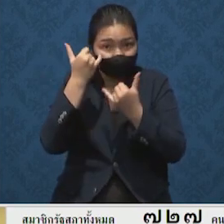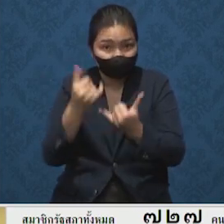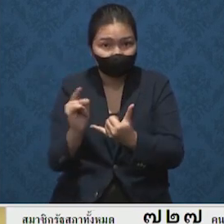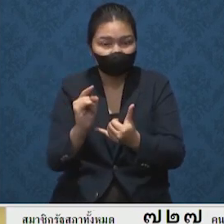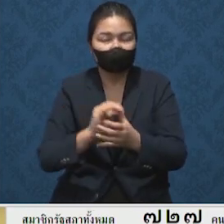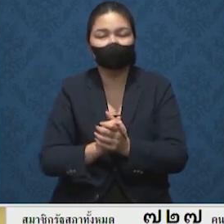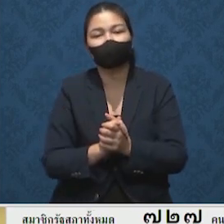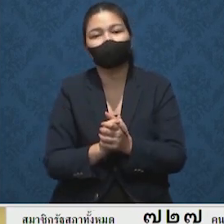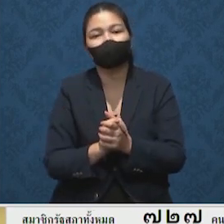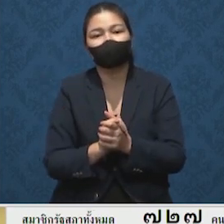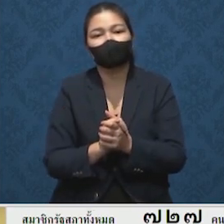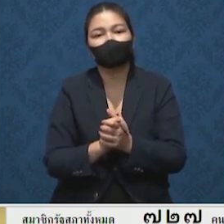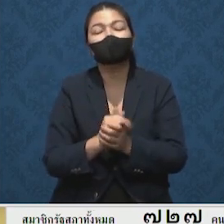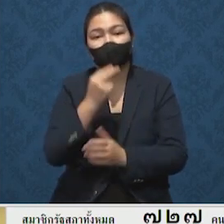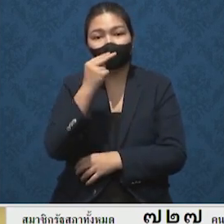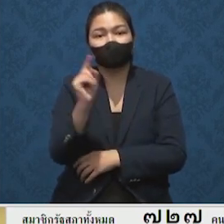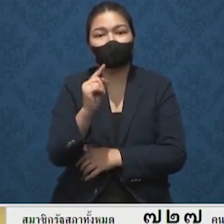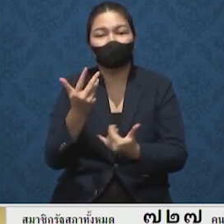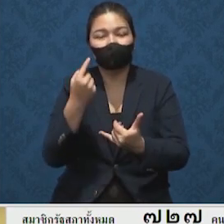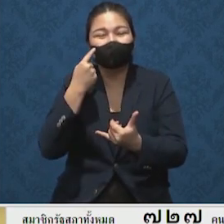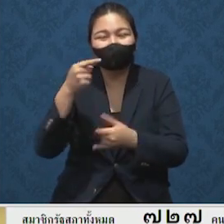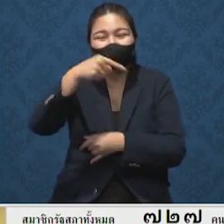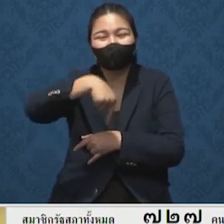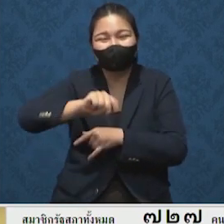อกว่าเราเรียกร้องประชาธิปไตย